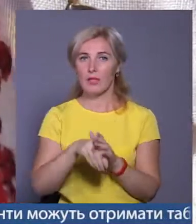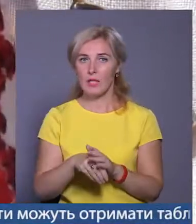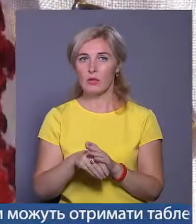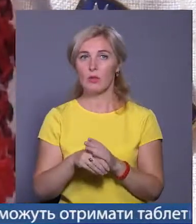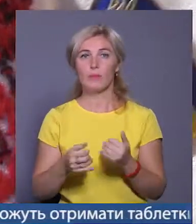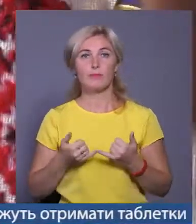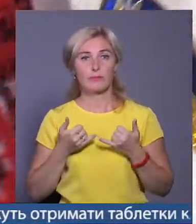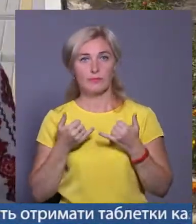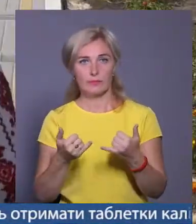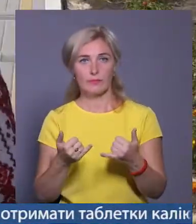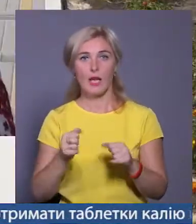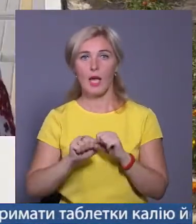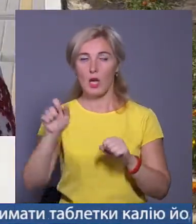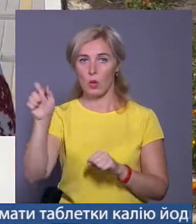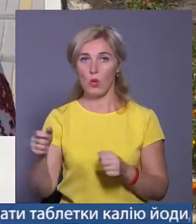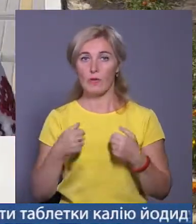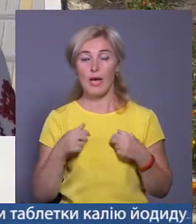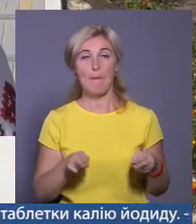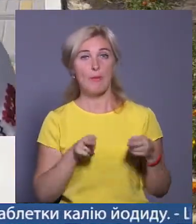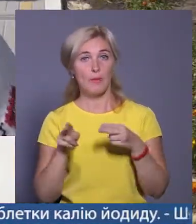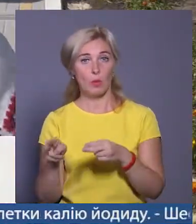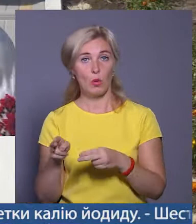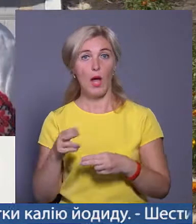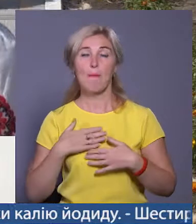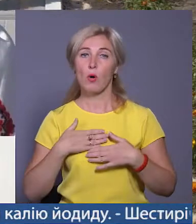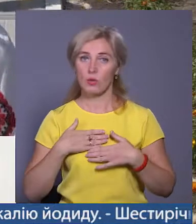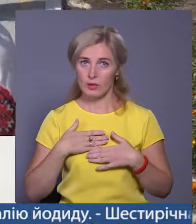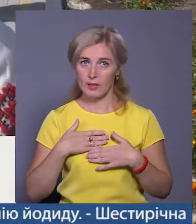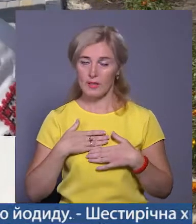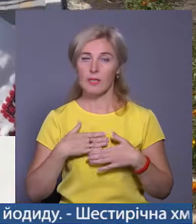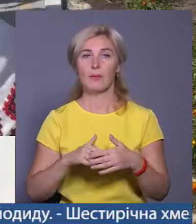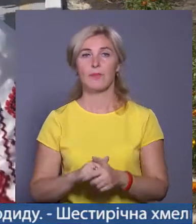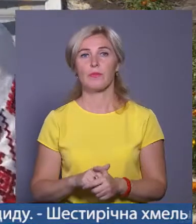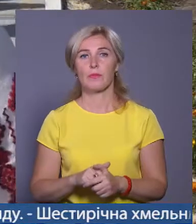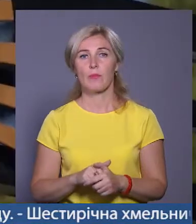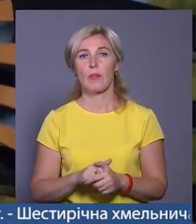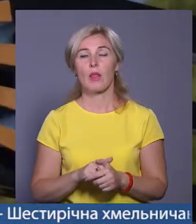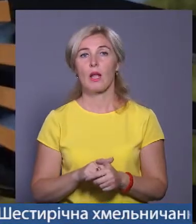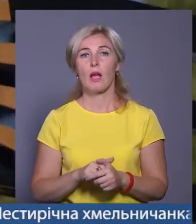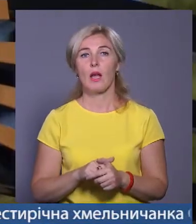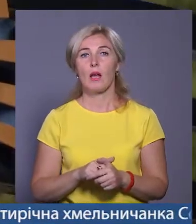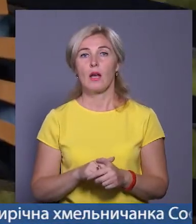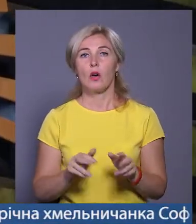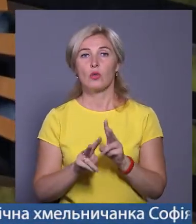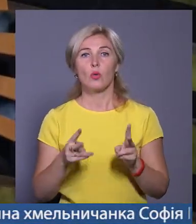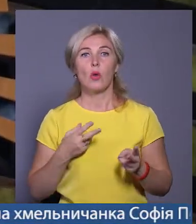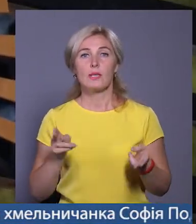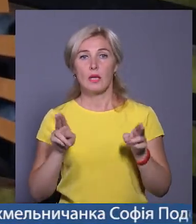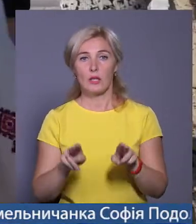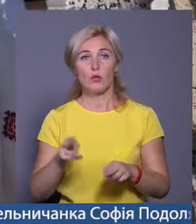увіковічнення пам'яті героїв. Я прибула поклонитися всім, які загинули. Закінчиться